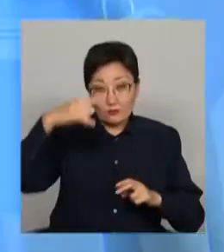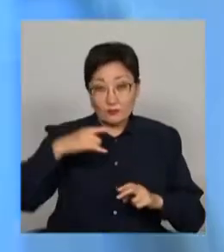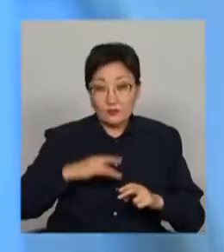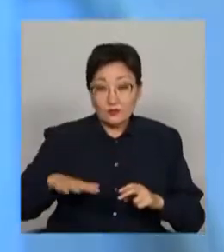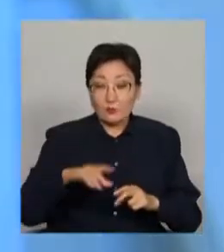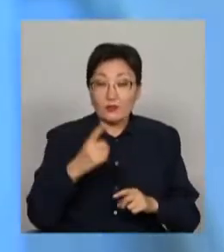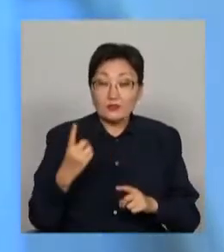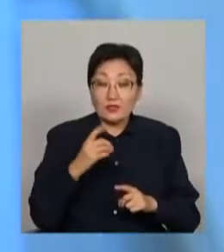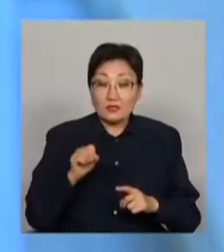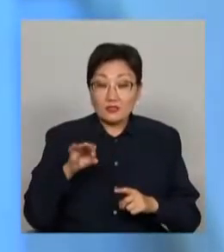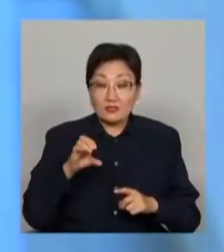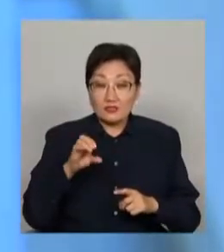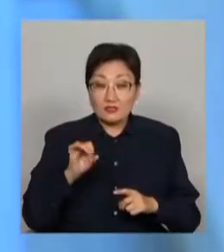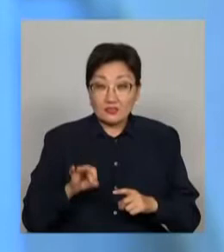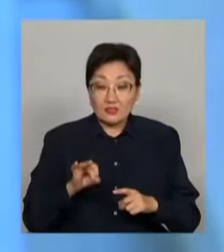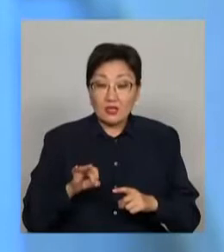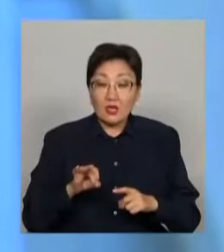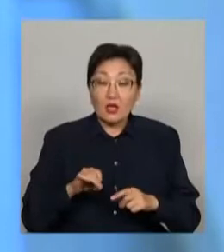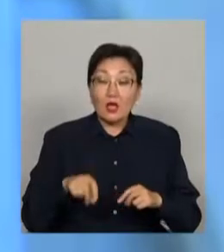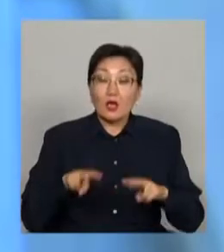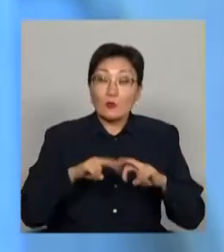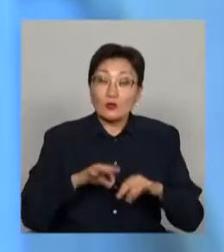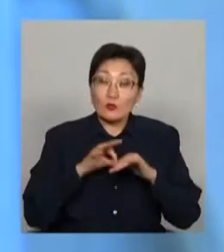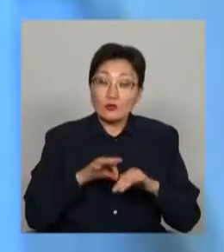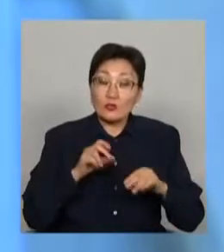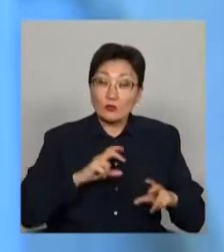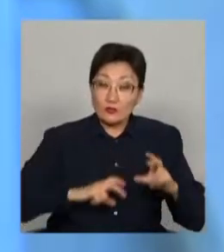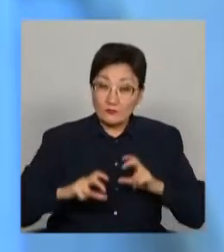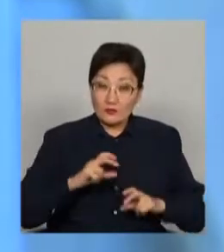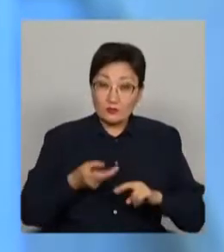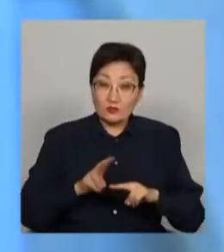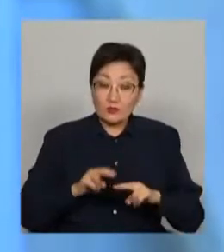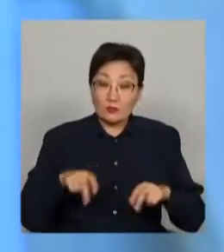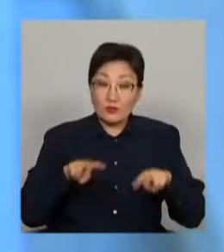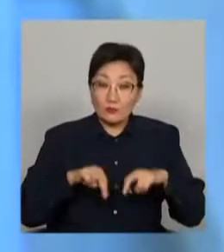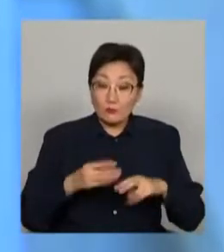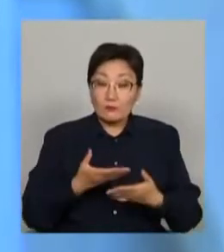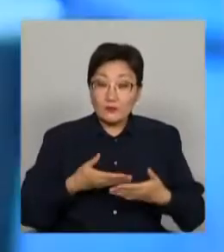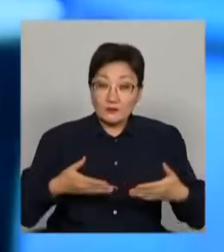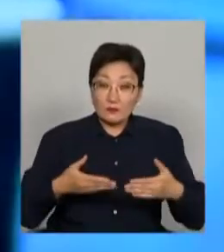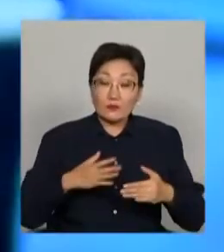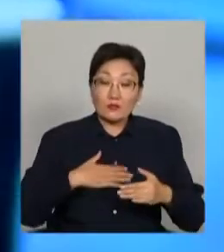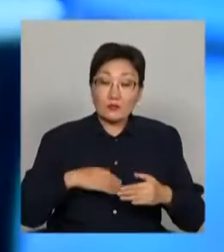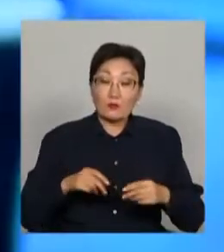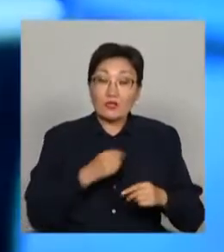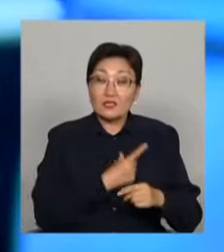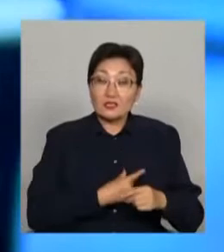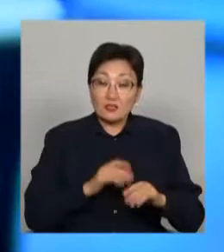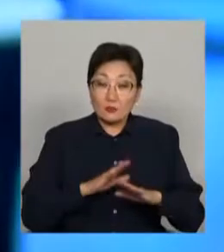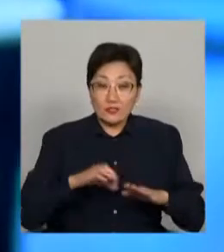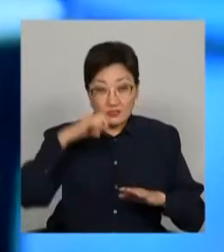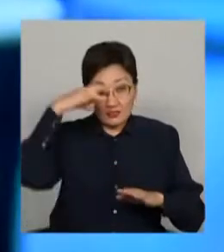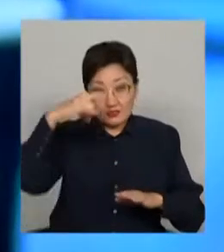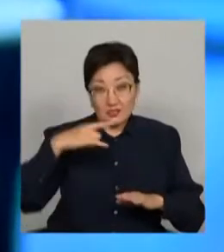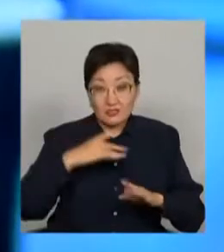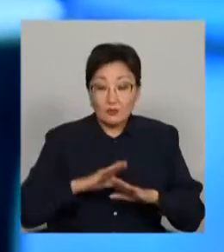ең бірінші осы ASIN аккредитациясын өткен университет болып табылады. Бұл аккредитация бізге біздің дипломымыз тек қана Қазақстанда